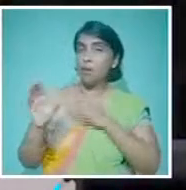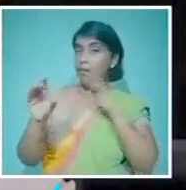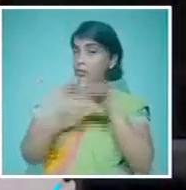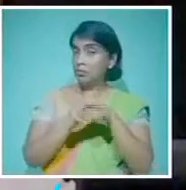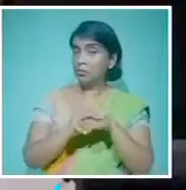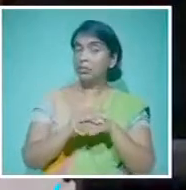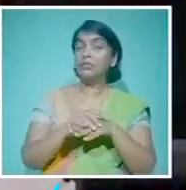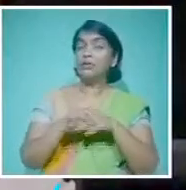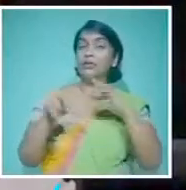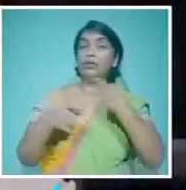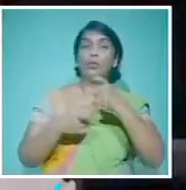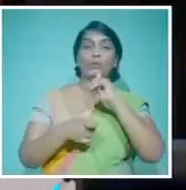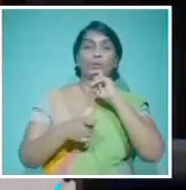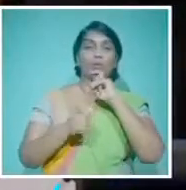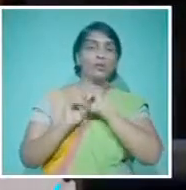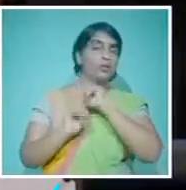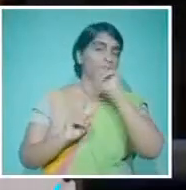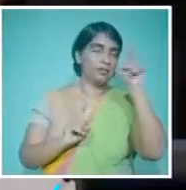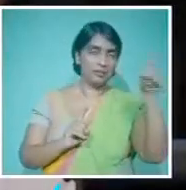yanne adhikaranayata